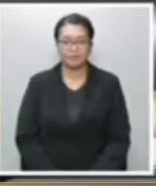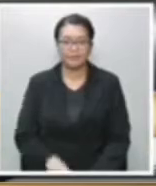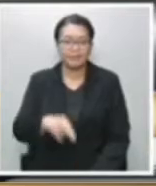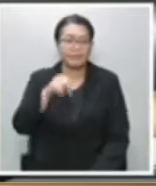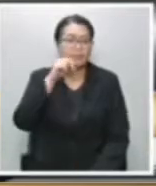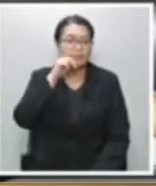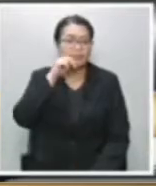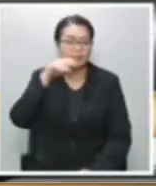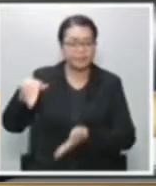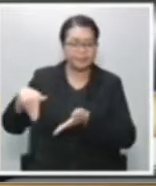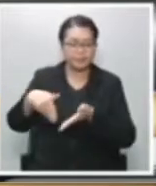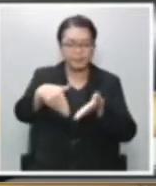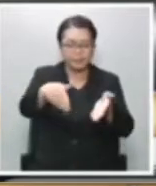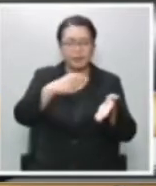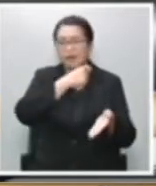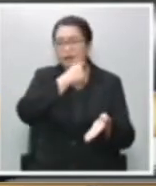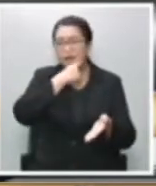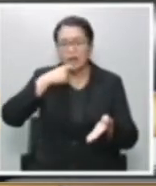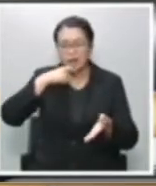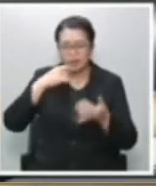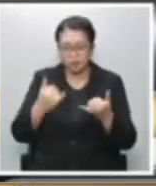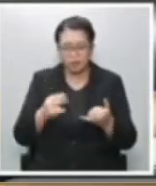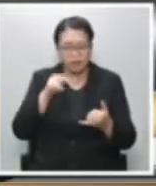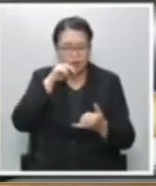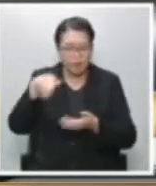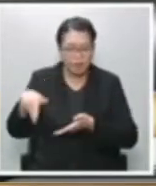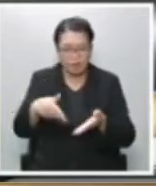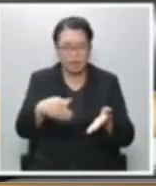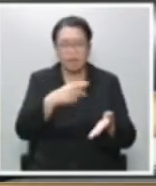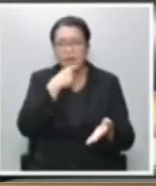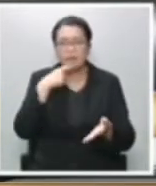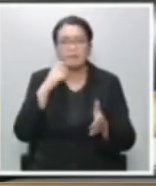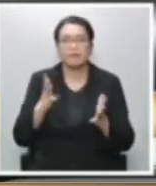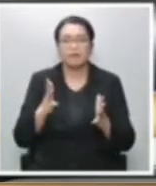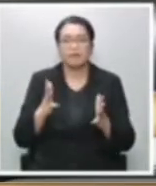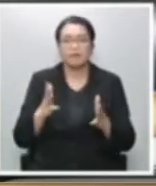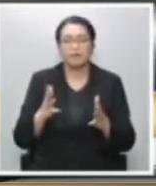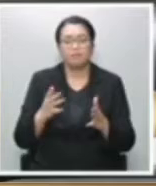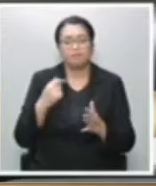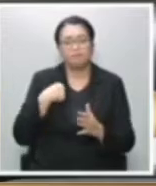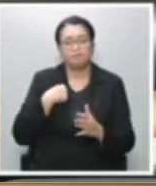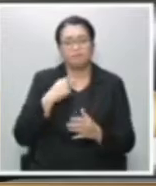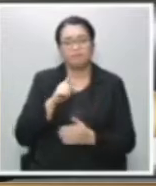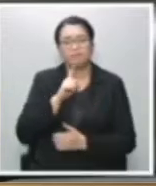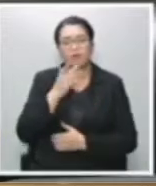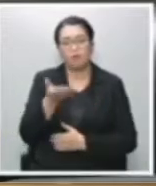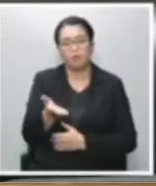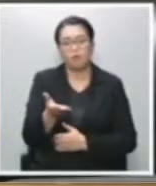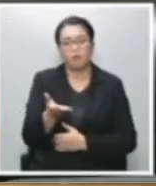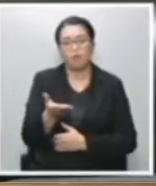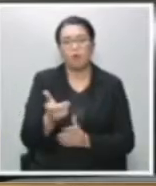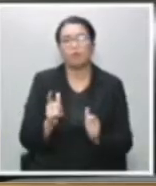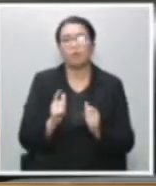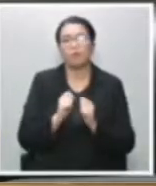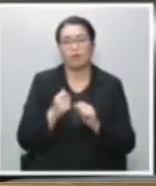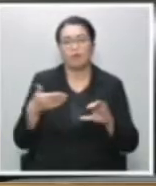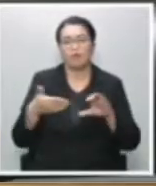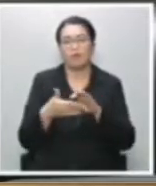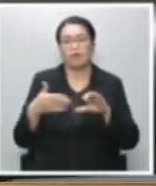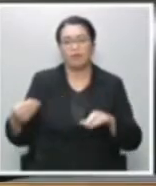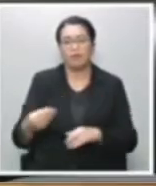ล้งจนไม่มีน้ำท่านประธานครับผมขออนุญาตได้ใช้ภาพประกอบนะครับได้ขออนุญาตทางสภาไปแล้ว